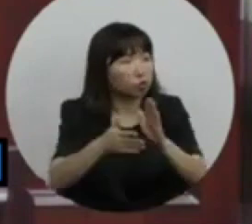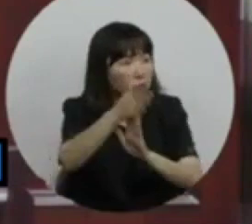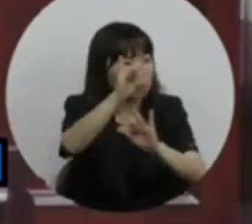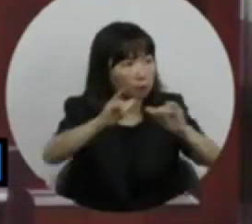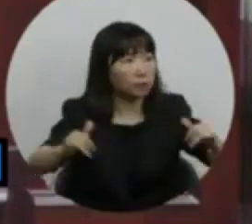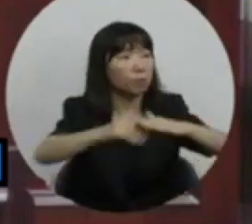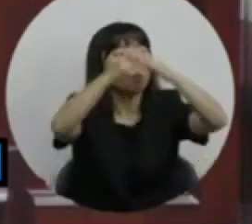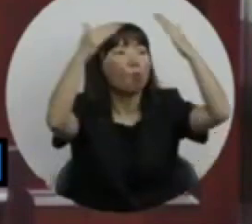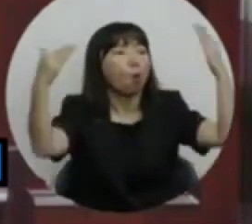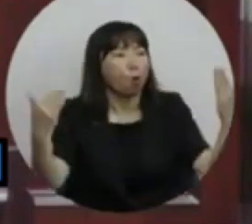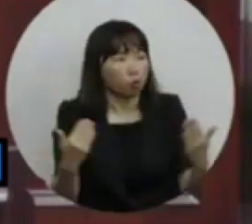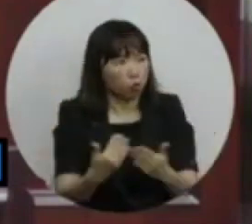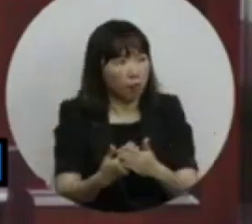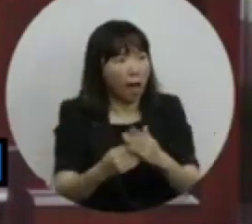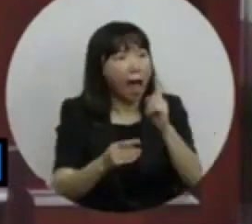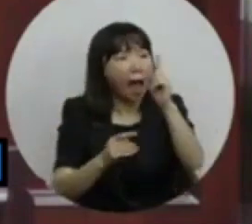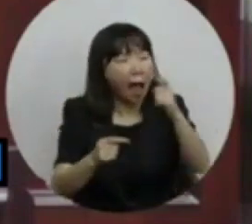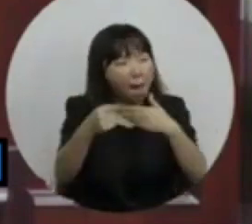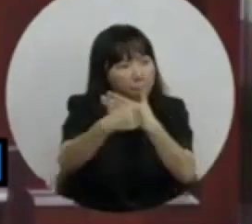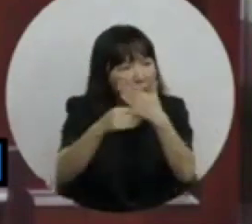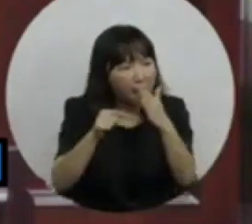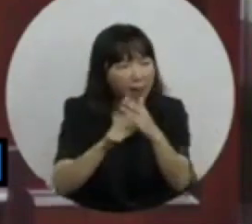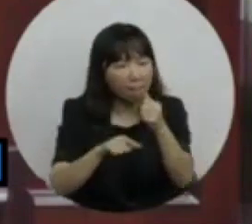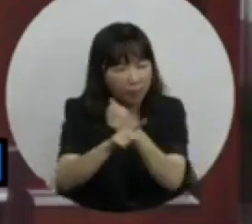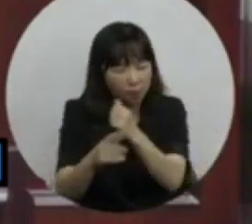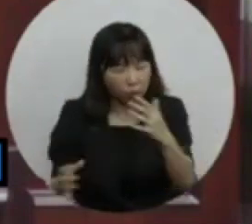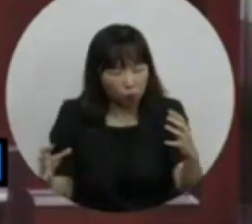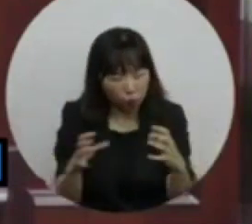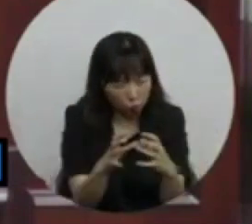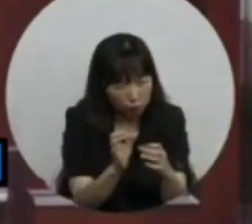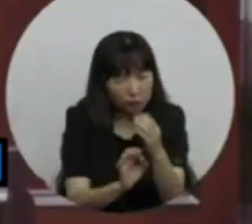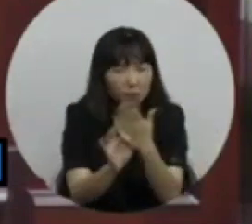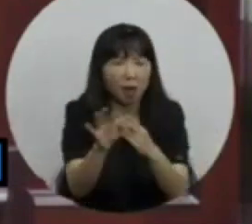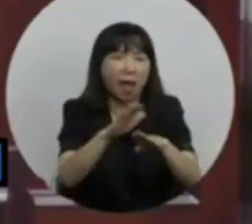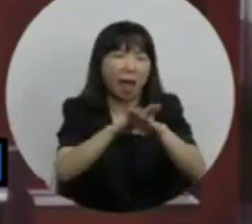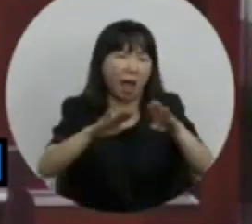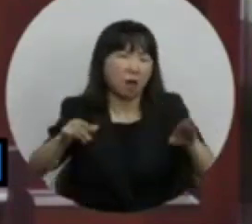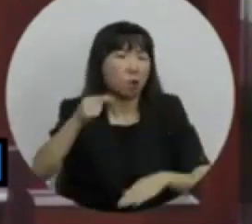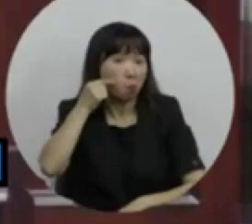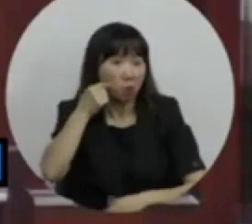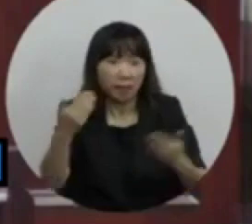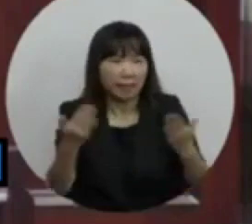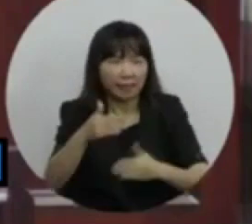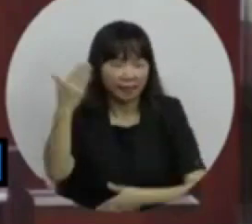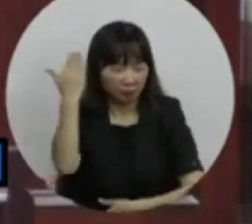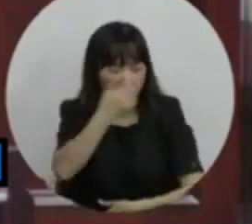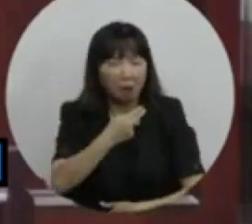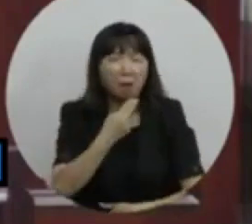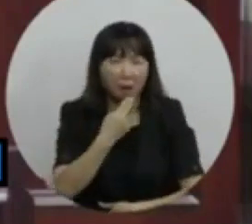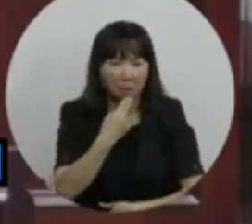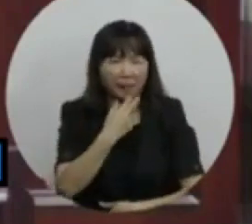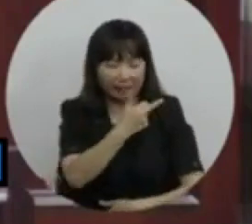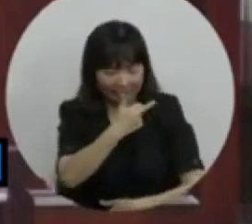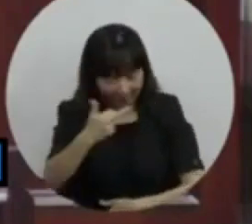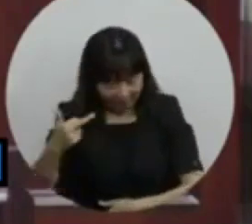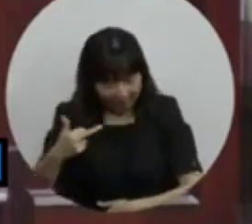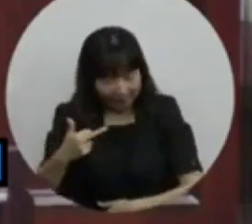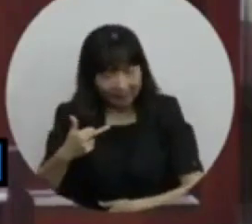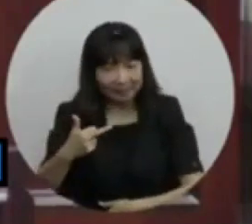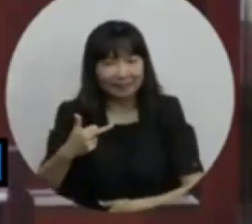모두가 한마음 한뜻으로 뭉치면 해결하지 못할 일이 없을 것이라는 큰 교훈을